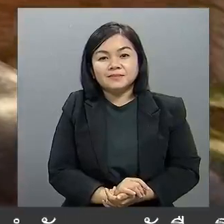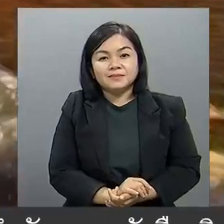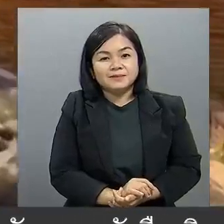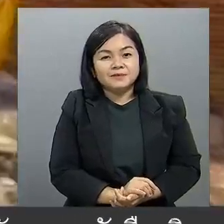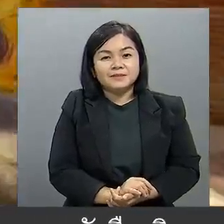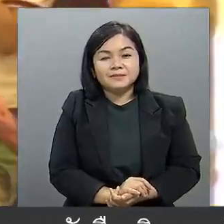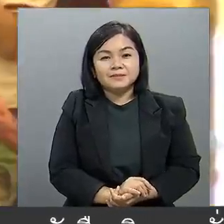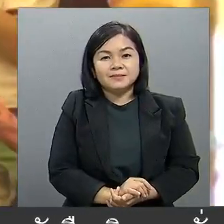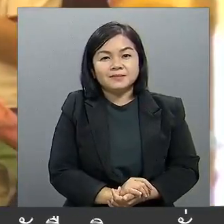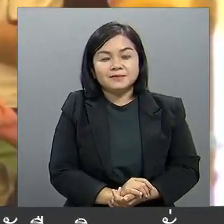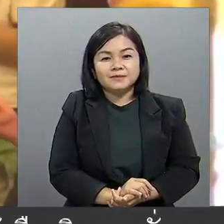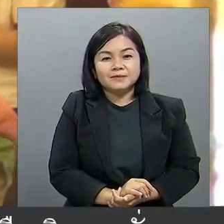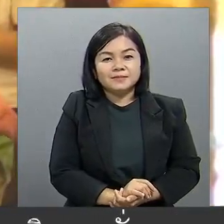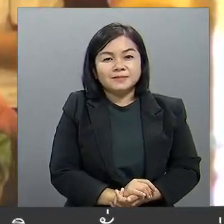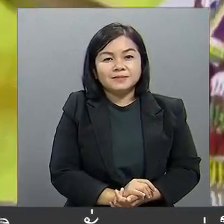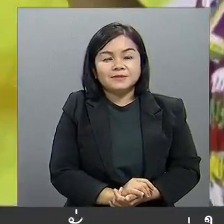เมื่อ